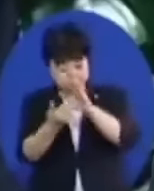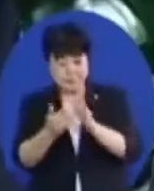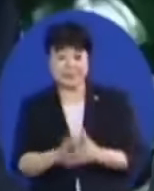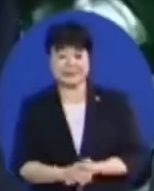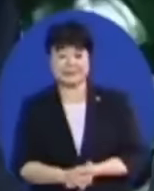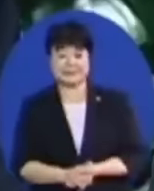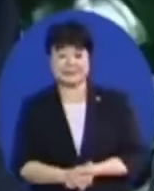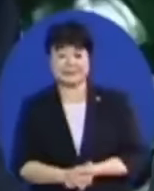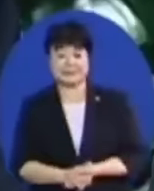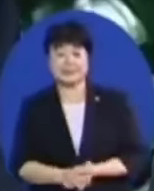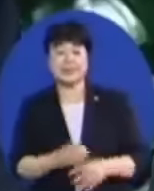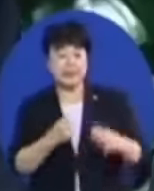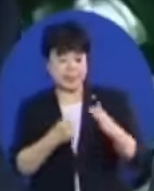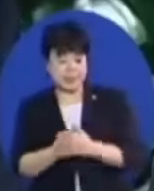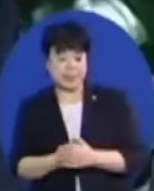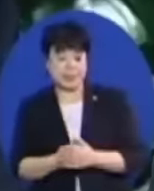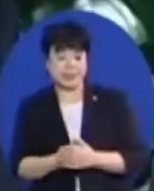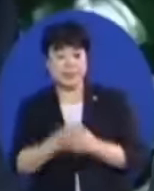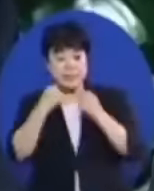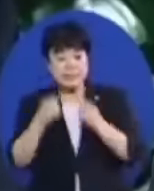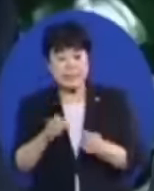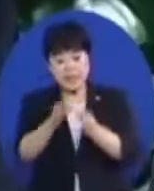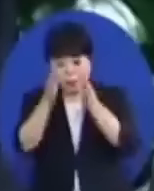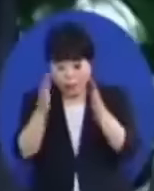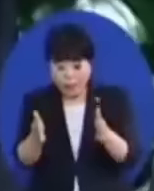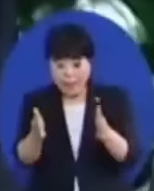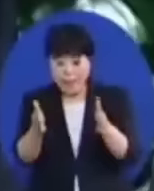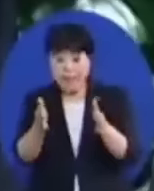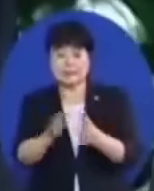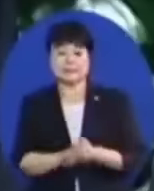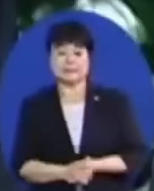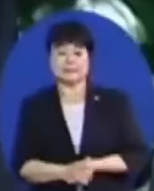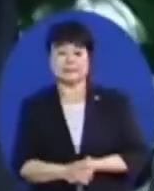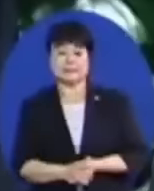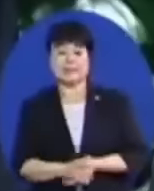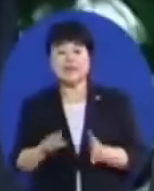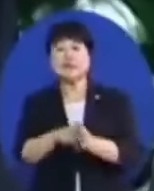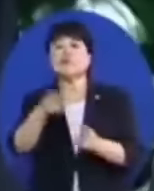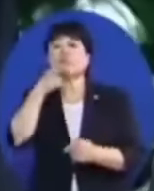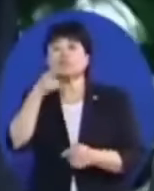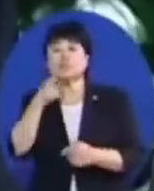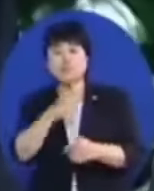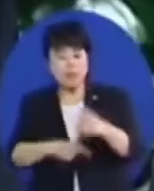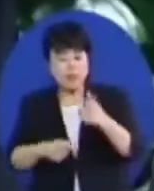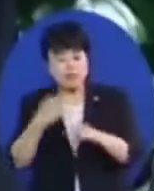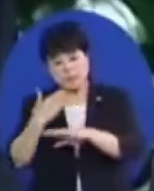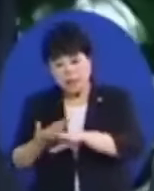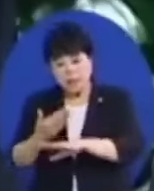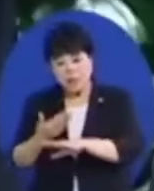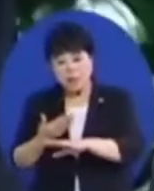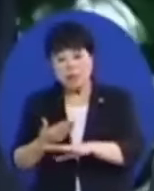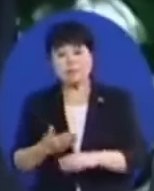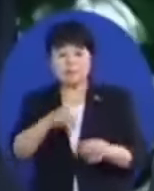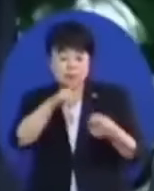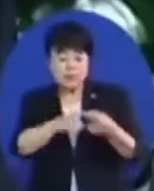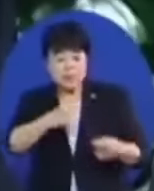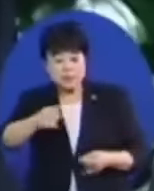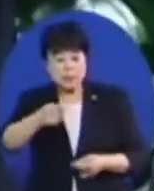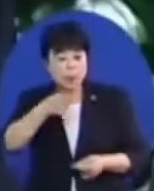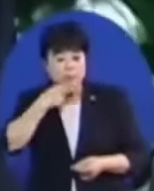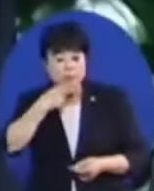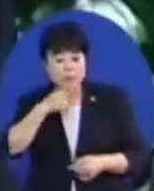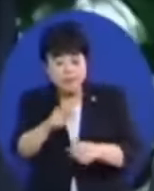것입니다. 그러므로 우리가 살아갈 동안에 안 믿는 사람보다 하나 다른 것은 우리는 그들이 가지고 있지